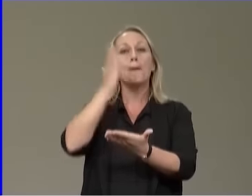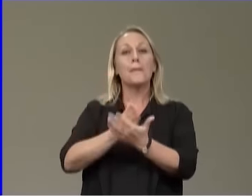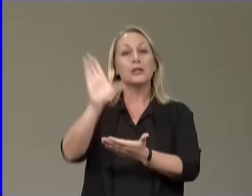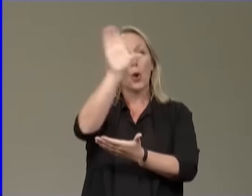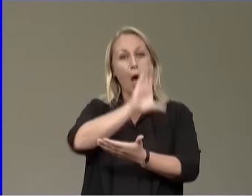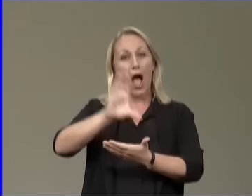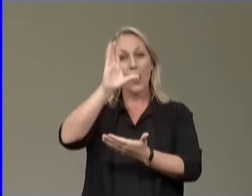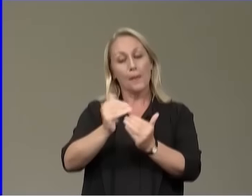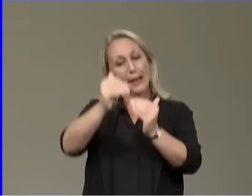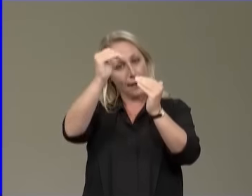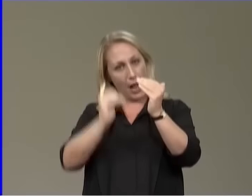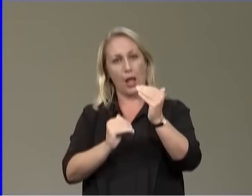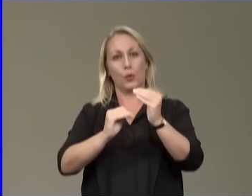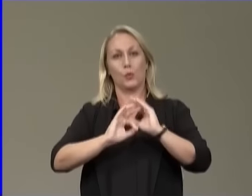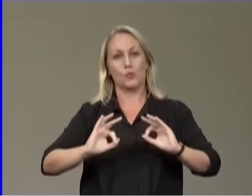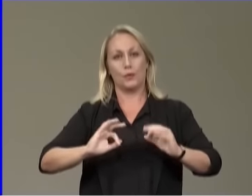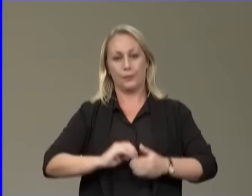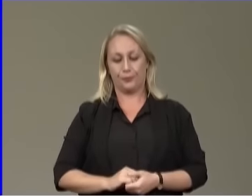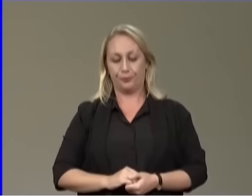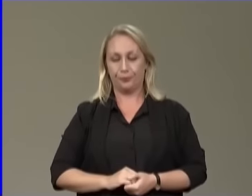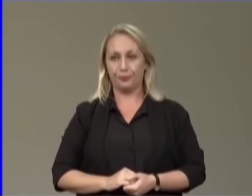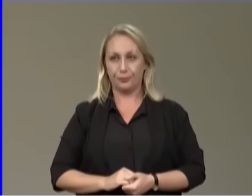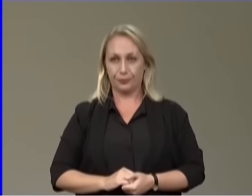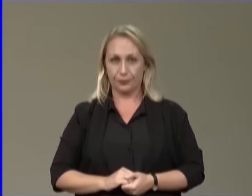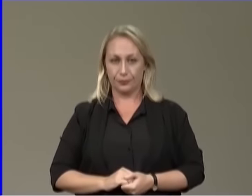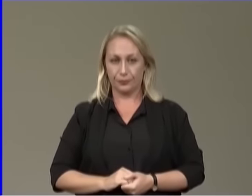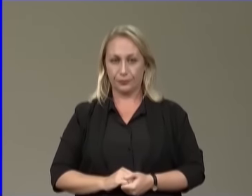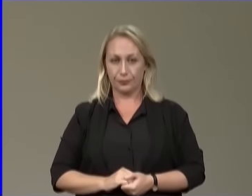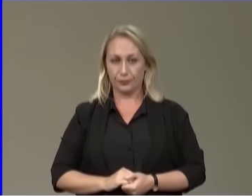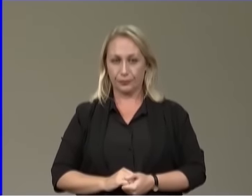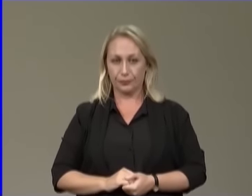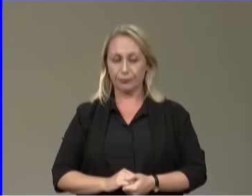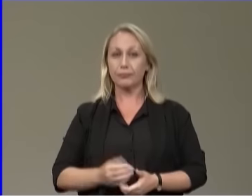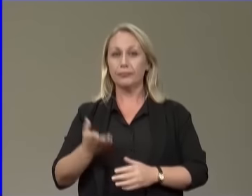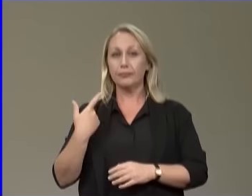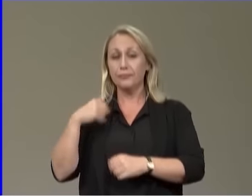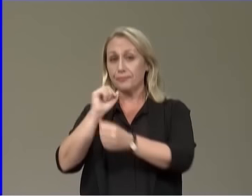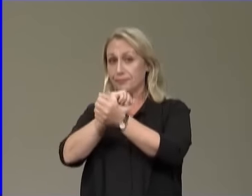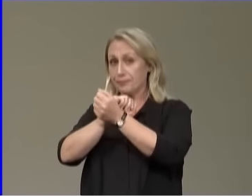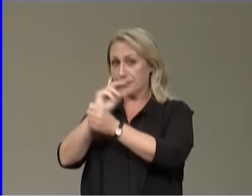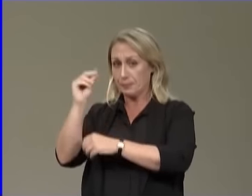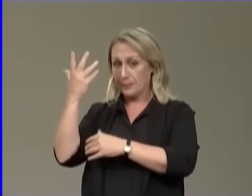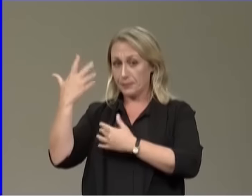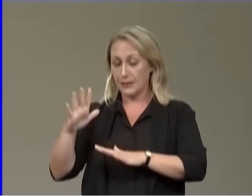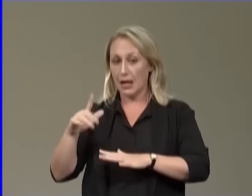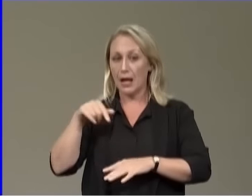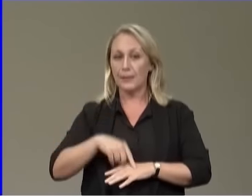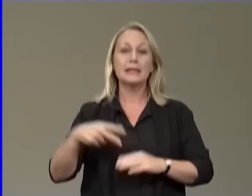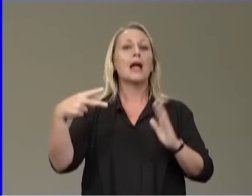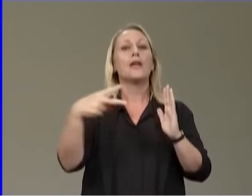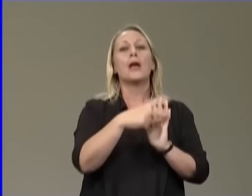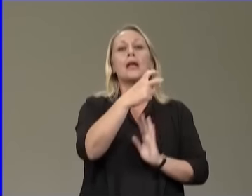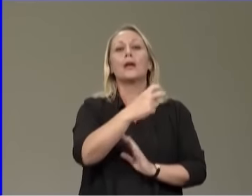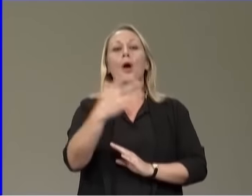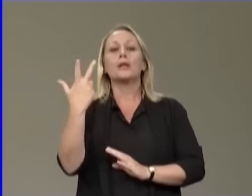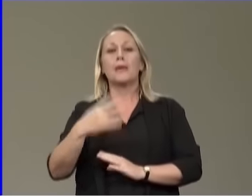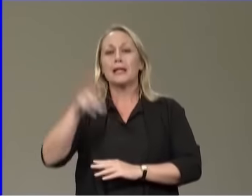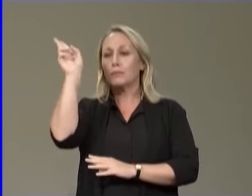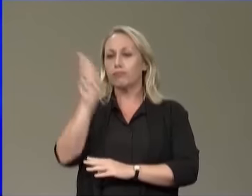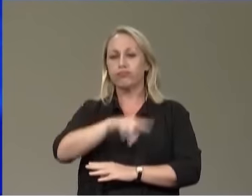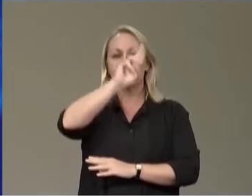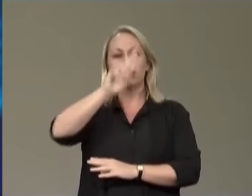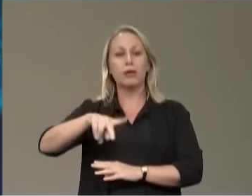ευρωπαϊκό όρο. Τέλος, όπως είχαμε δεσμευθεί, καταργείται το 2025